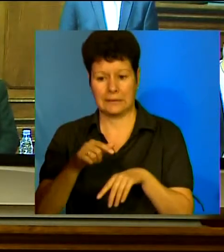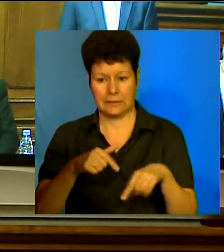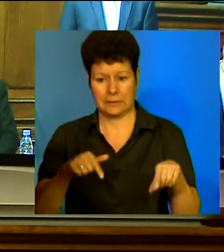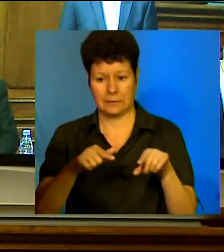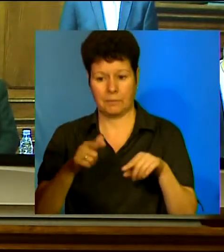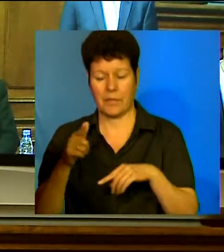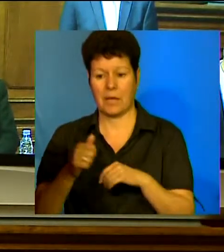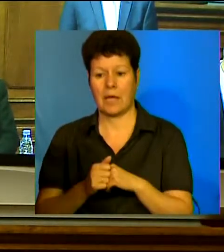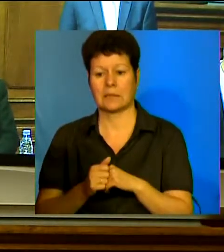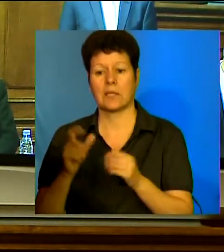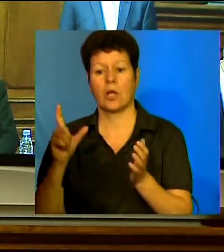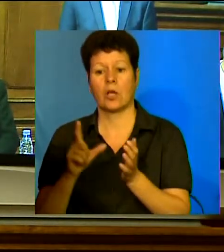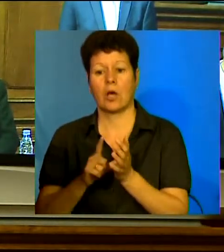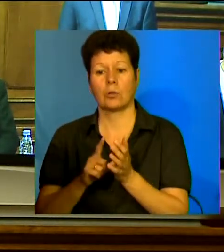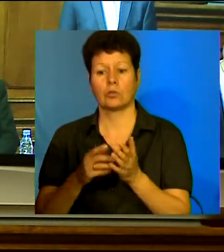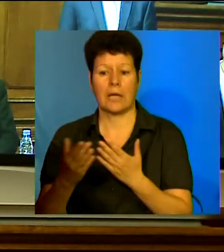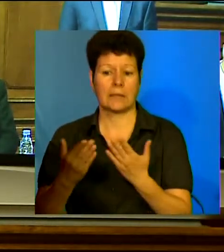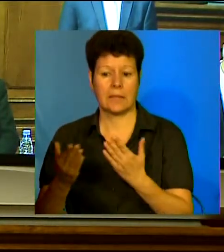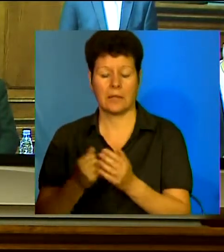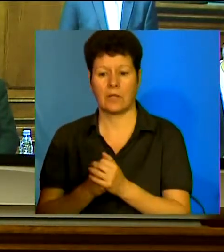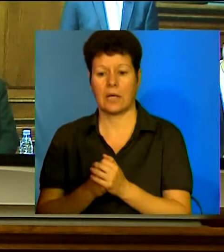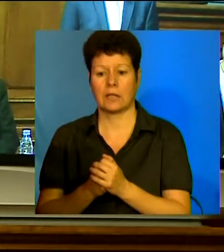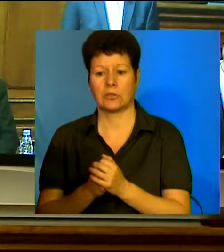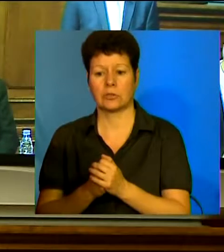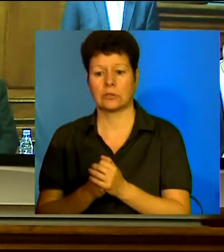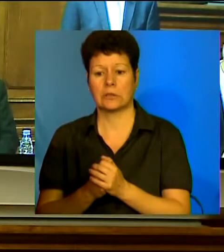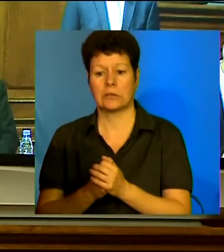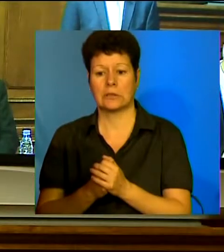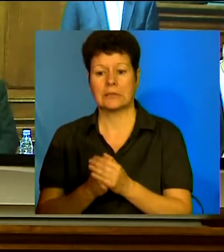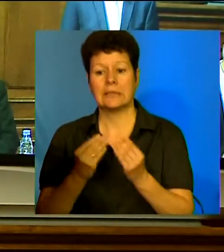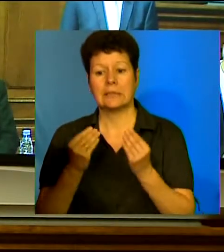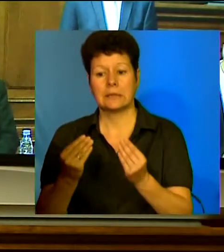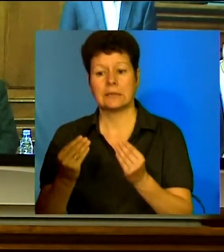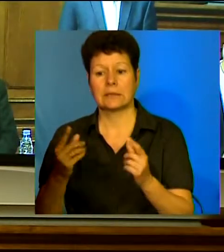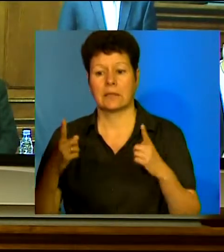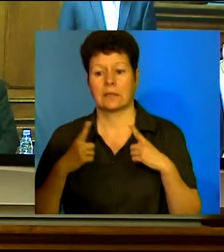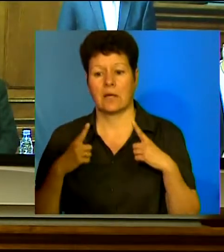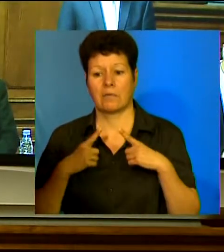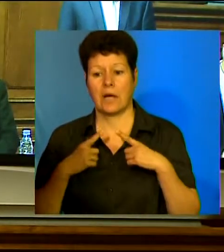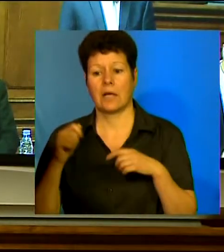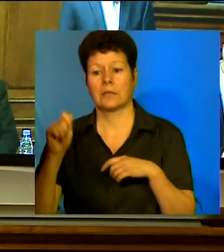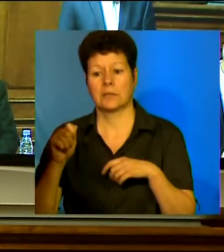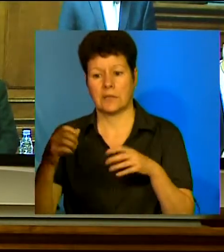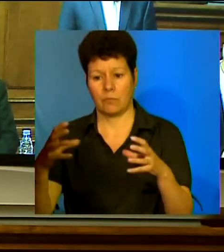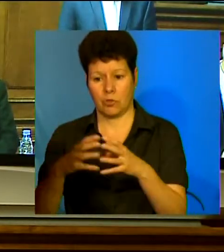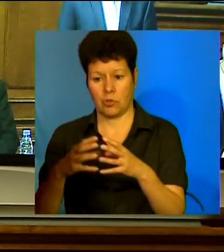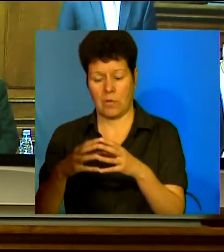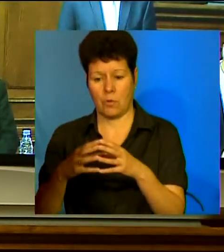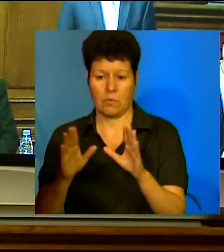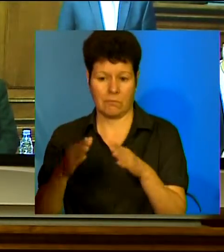lakossági fórumot tart, amelyet természetesen nagy tisztettel várjuk a képviselőket is és minden jelenlévőt,